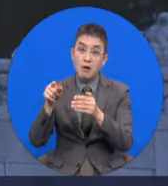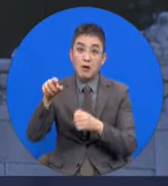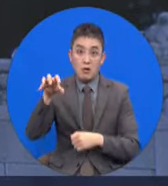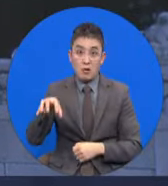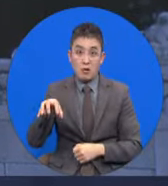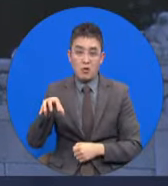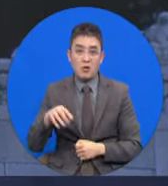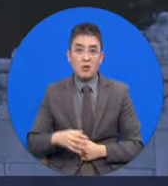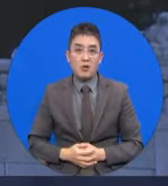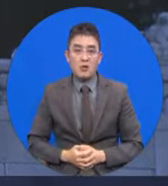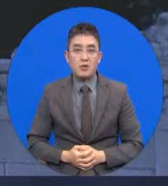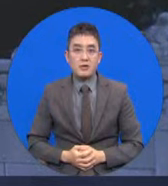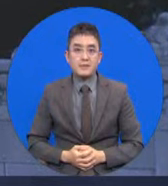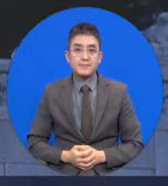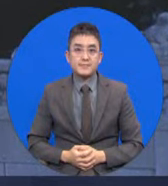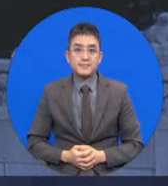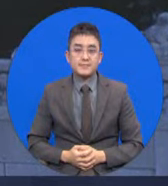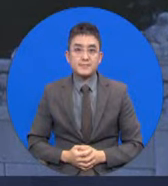있습니다.